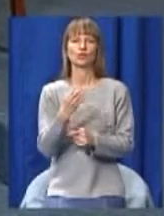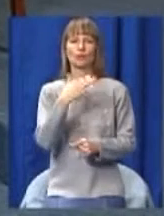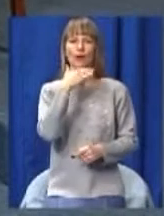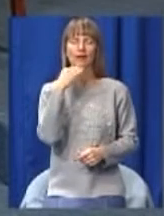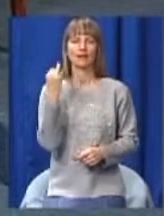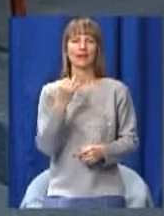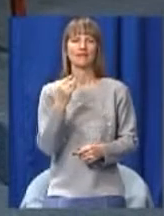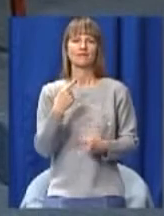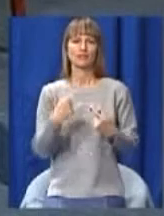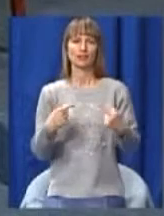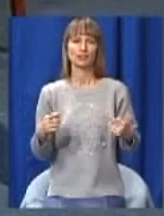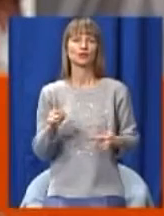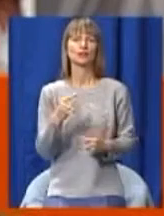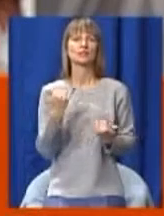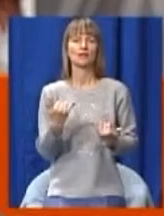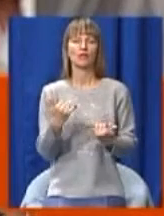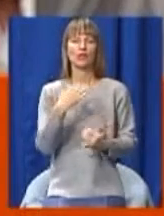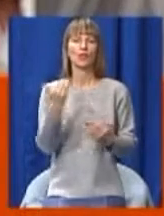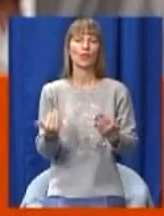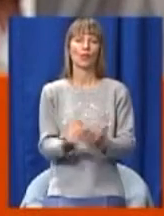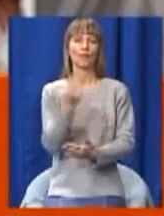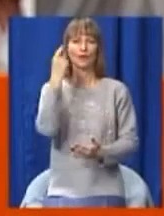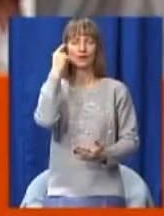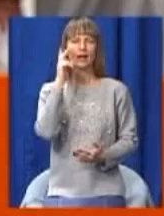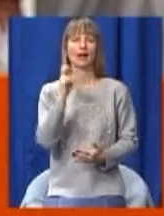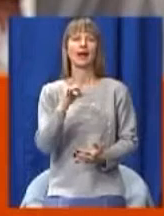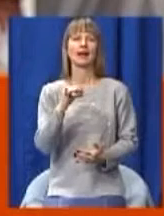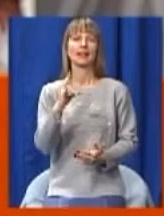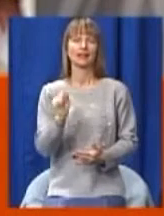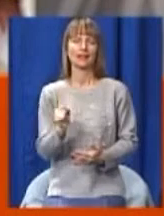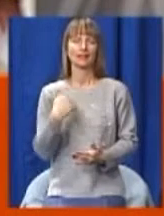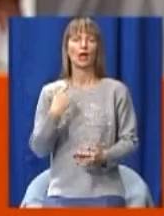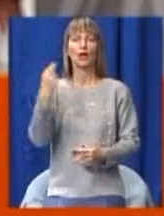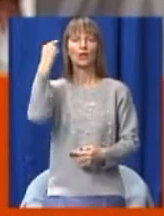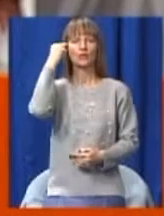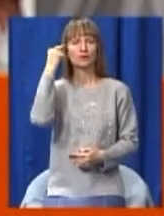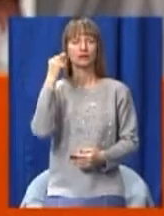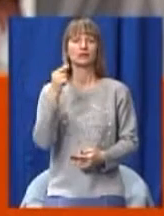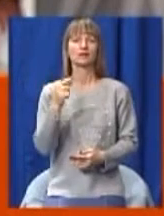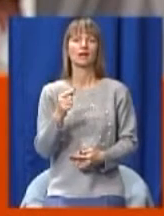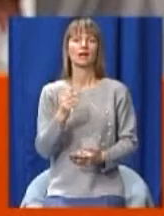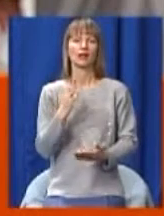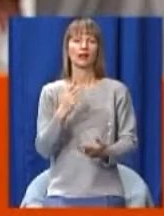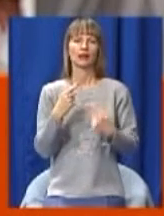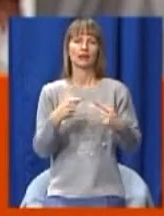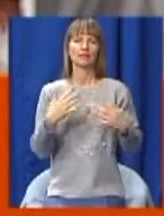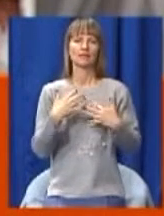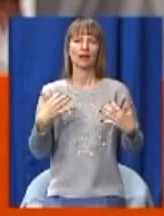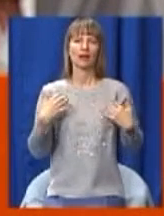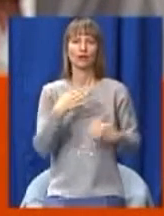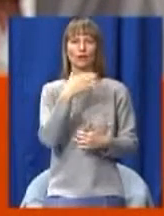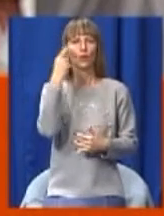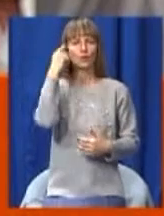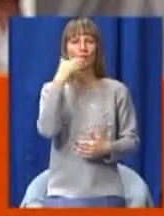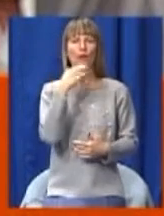багато цікавих речей. Що ти для себе сьогодні нового дізналась, Карина? Я дізналася, чи мерзні тварини, я дуже багато дізналась про